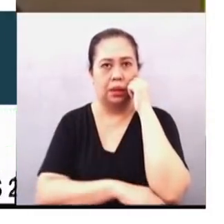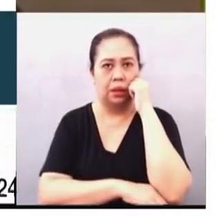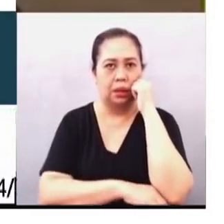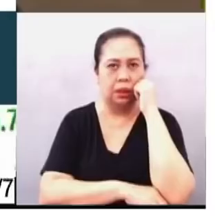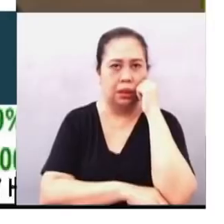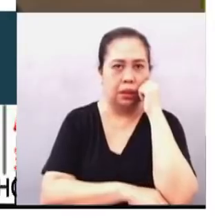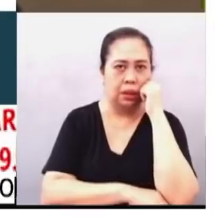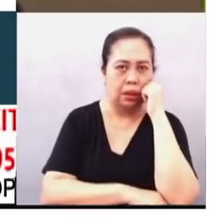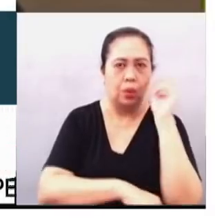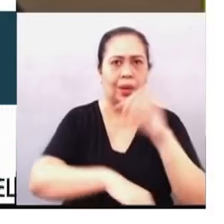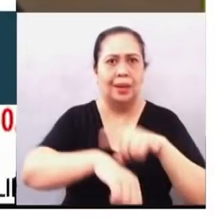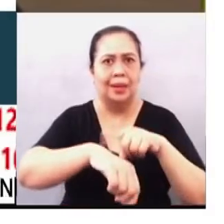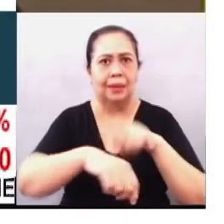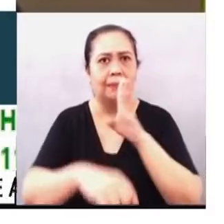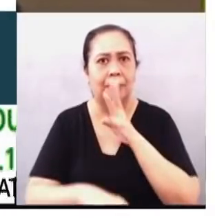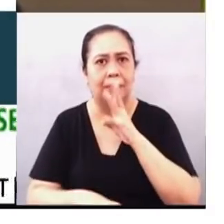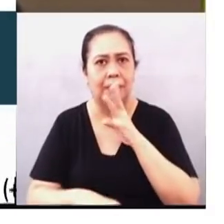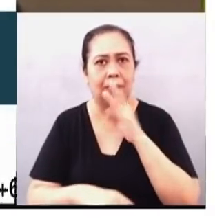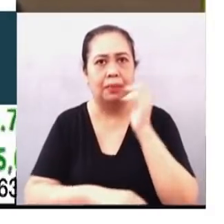magsalita.